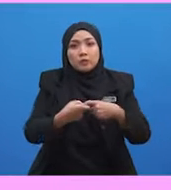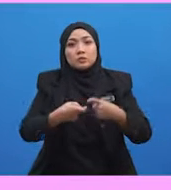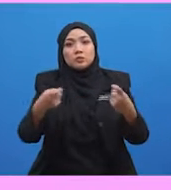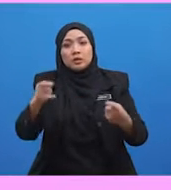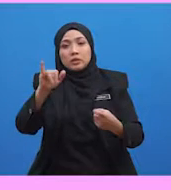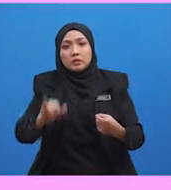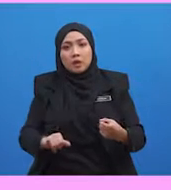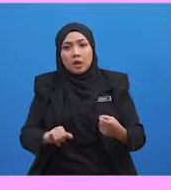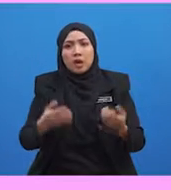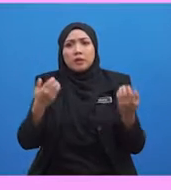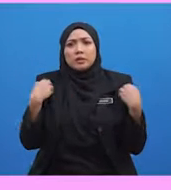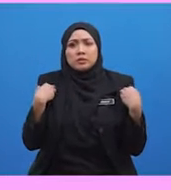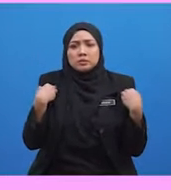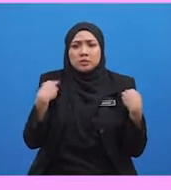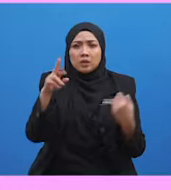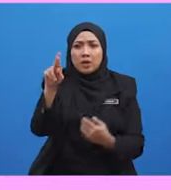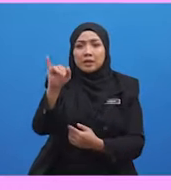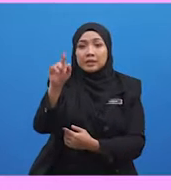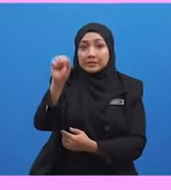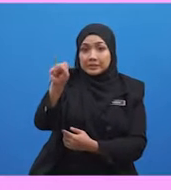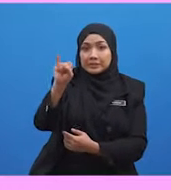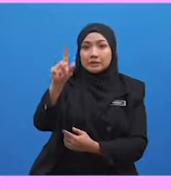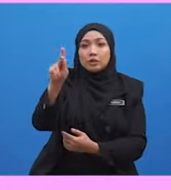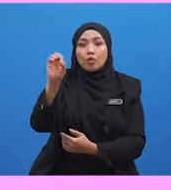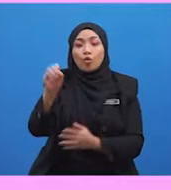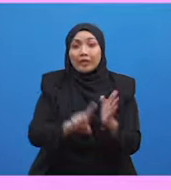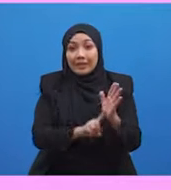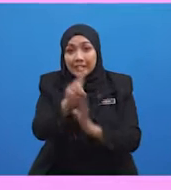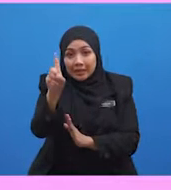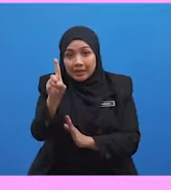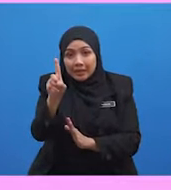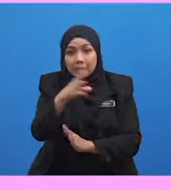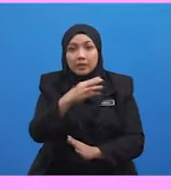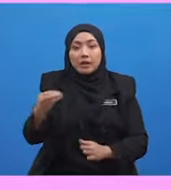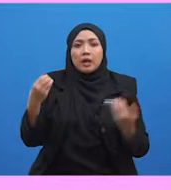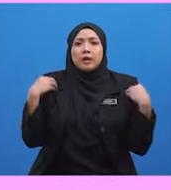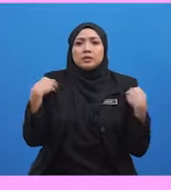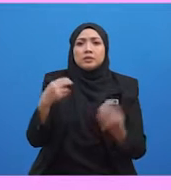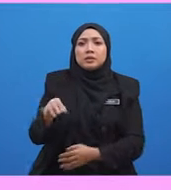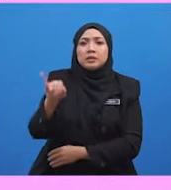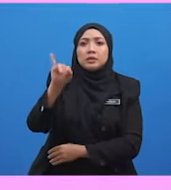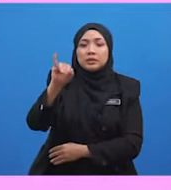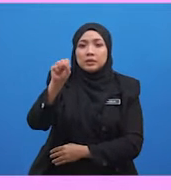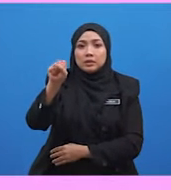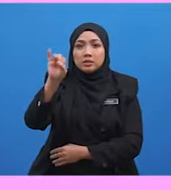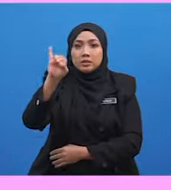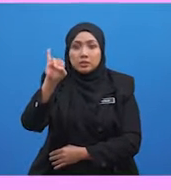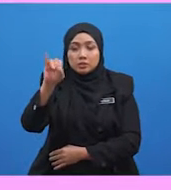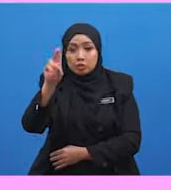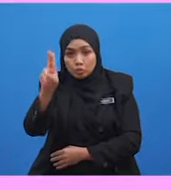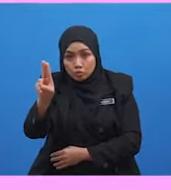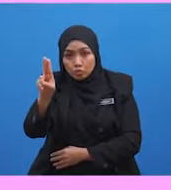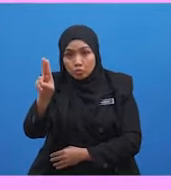dan juga melibatkan isu yang sensitif. Merupakan kaedah